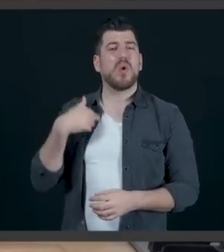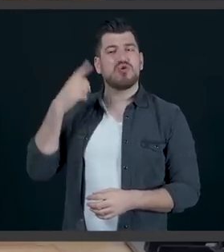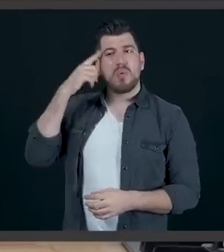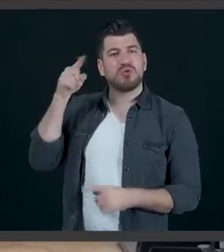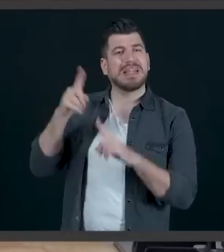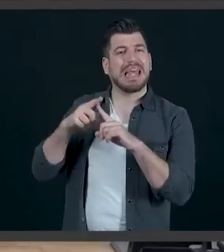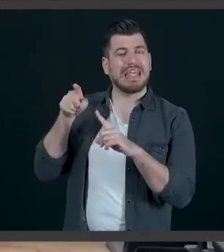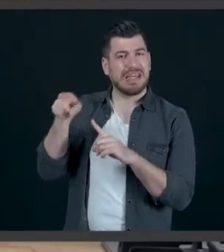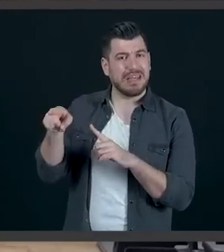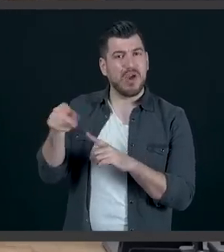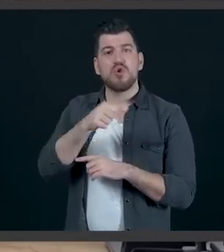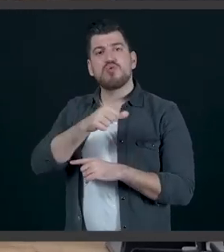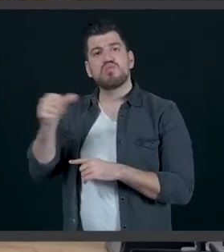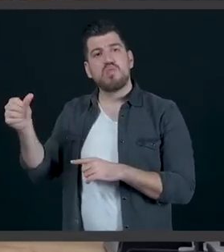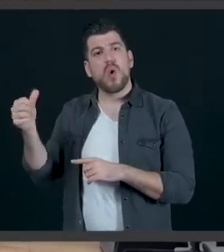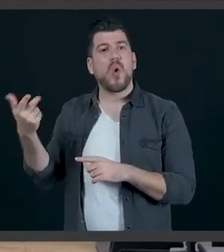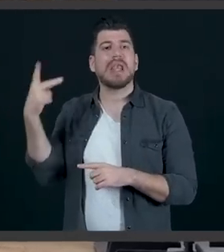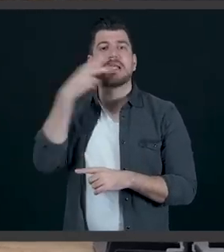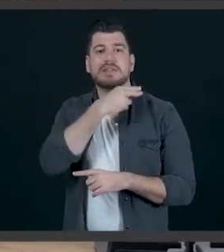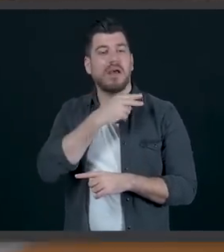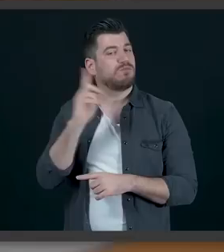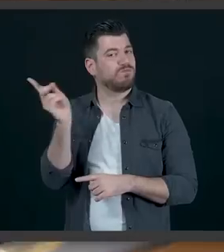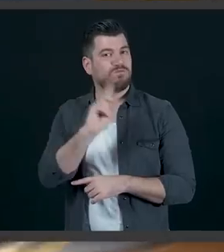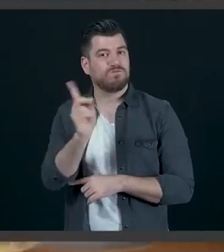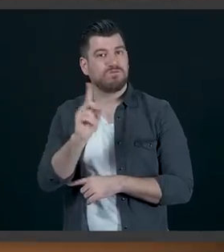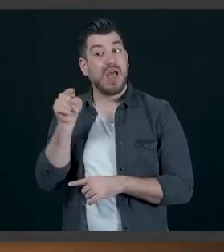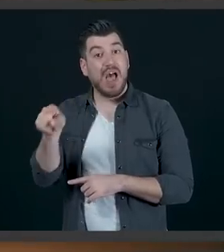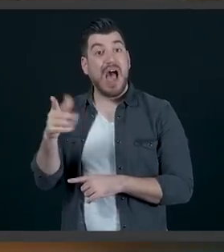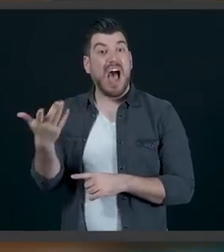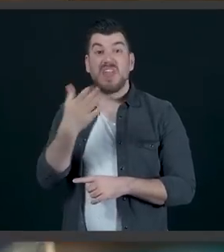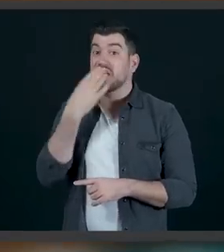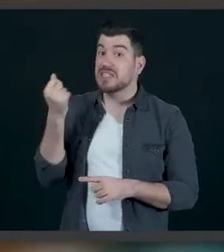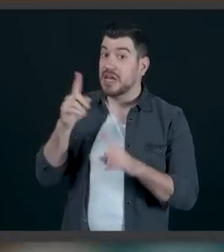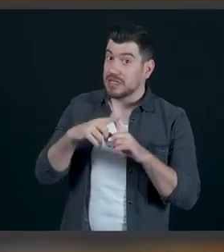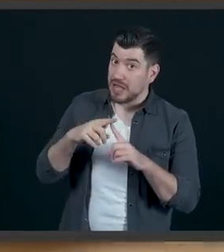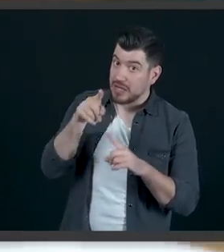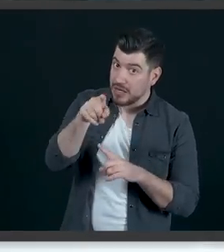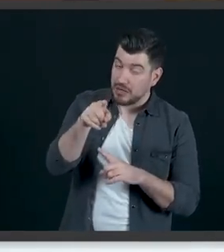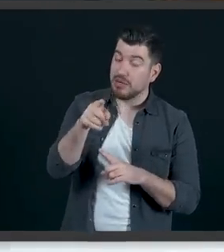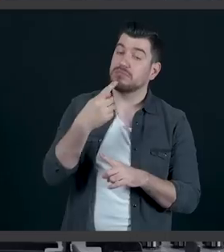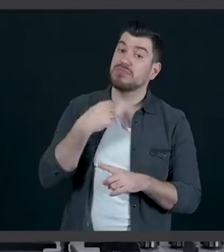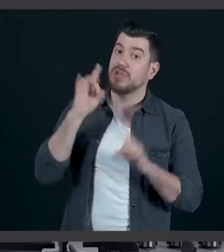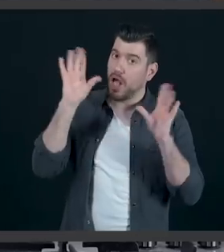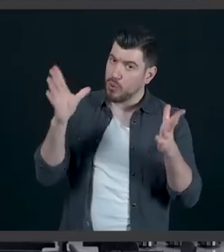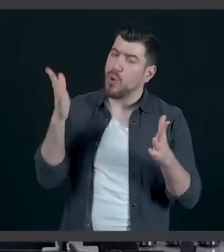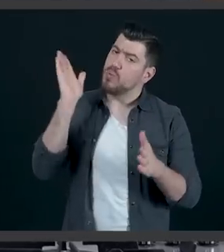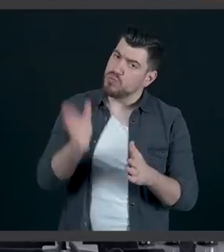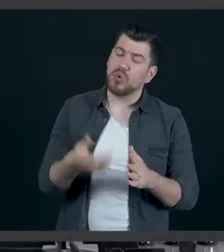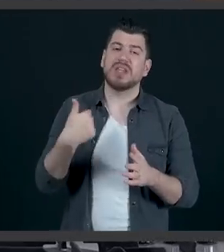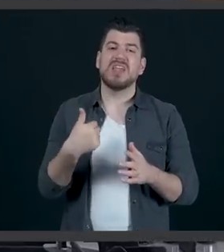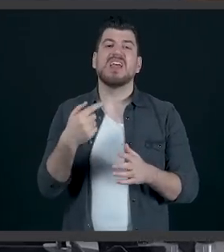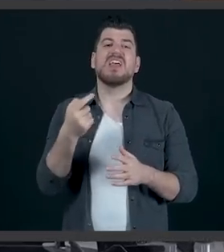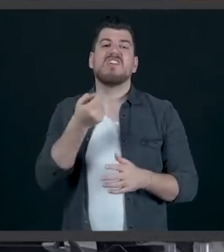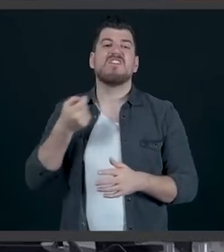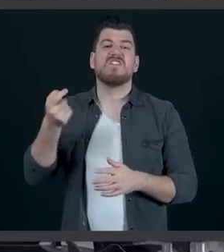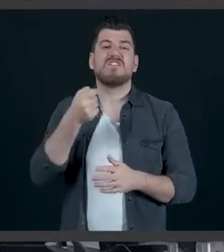ταχίνι να το τρώμε μόνο σε περιόδους νηστείας. Άμα δεν σας αρέσει καθόλου όμως το ταχίνι, μπορείτε να βάλετε φυσικό βούτυρο στη θέση του, γίνεται συνταγή και με